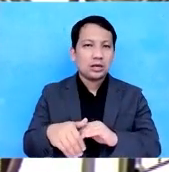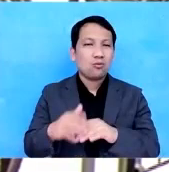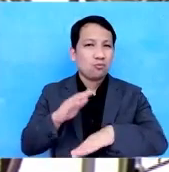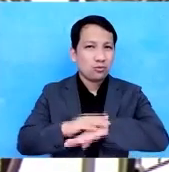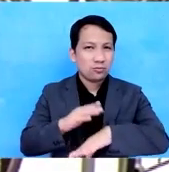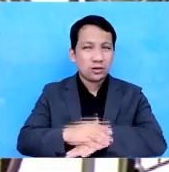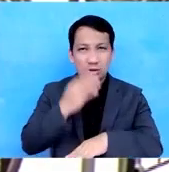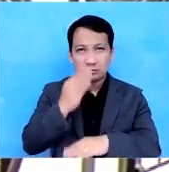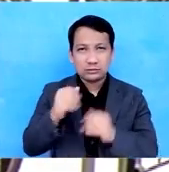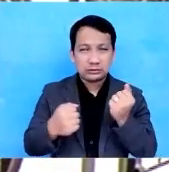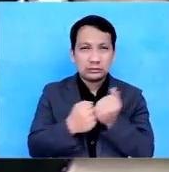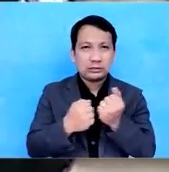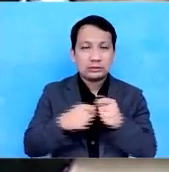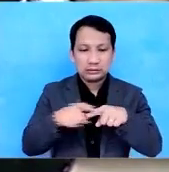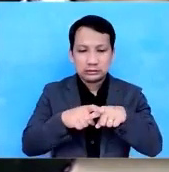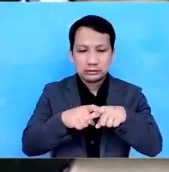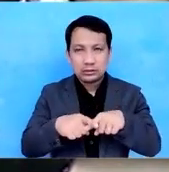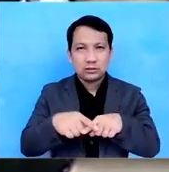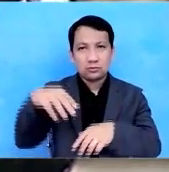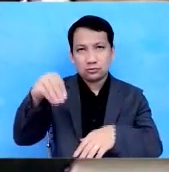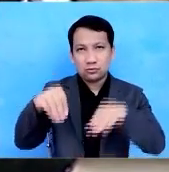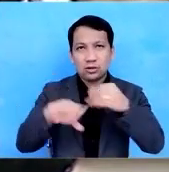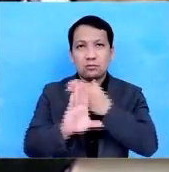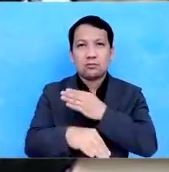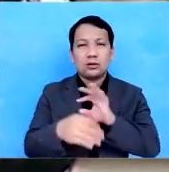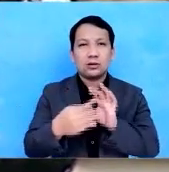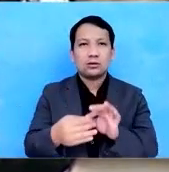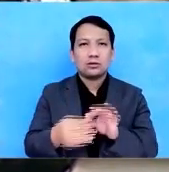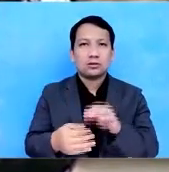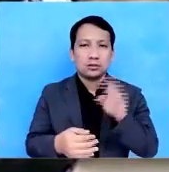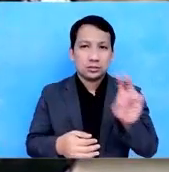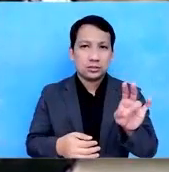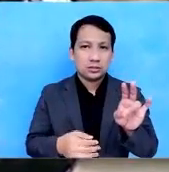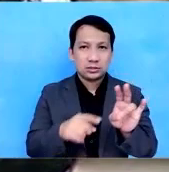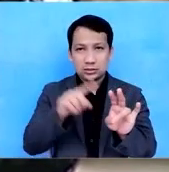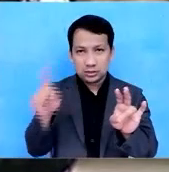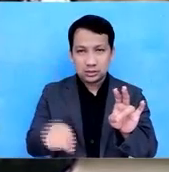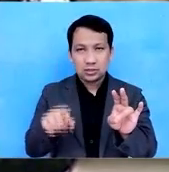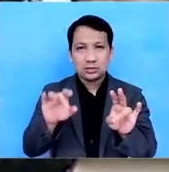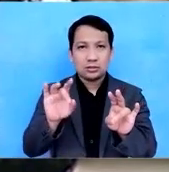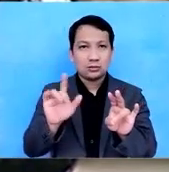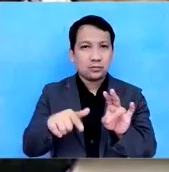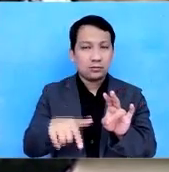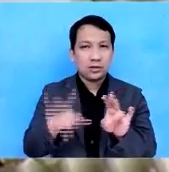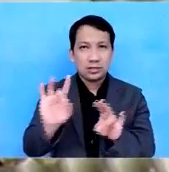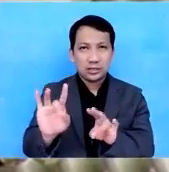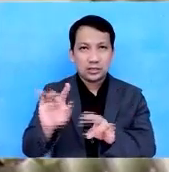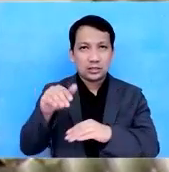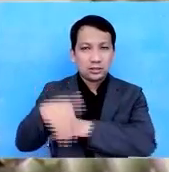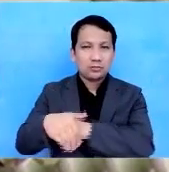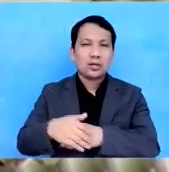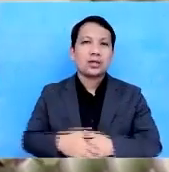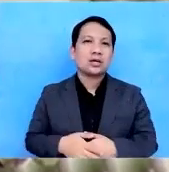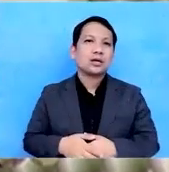manipis na supply ng reserbang kuryente. Ibabalik ang red alert status mula alas 7 at magtatagal hanggang mamayang alas 8 ng gabi.